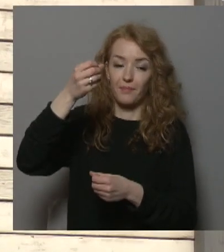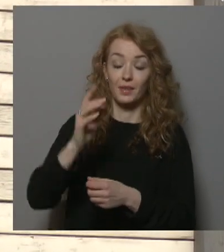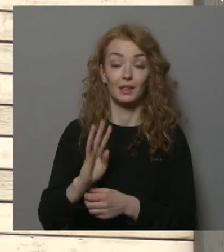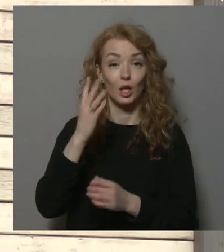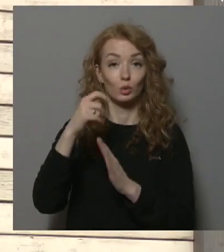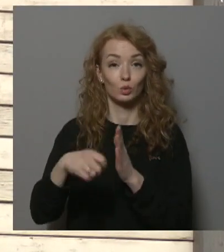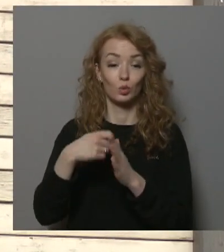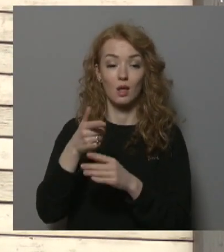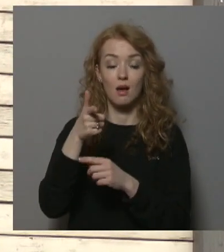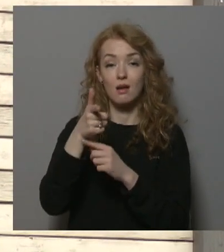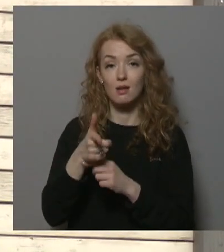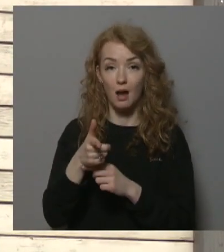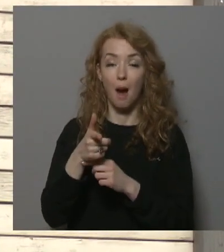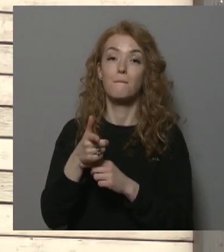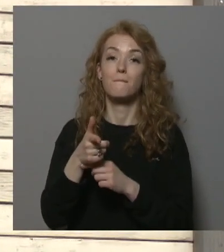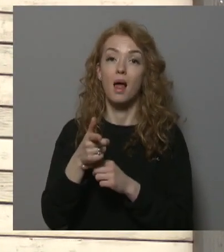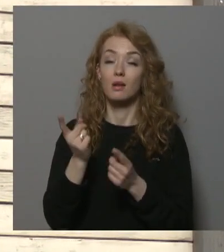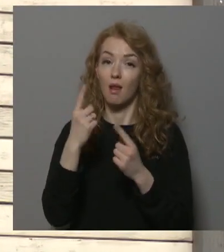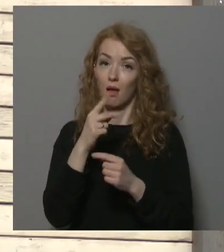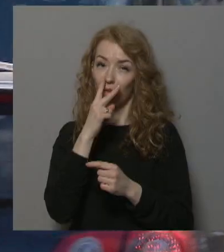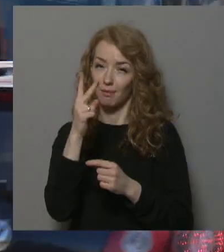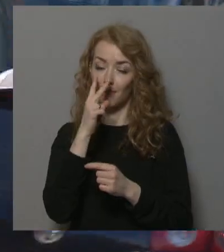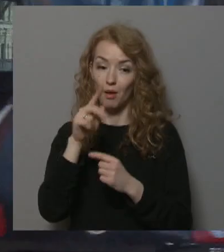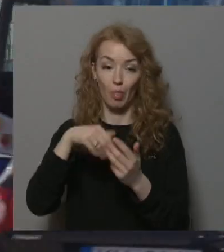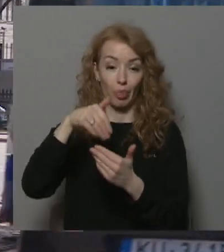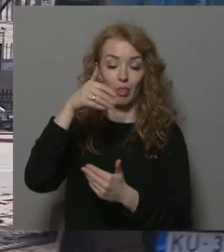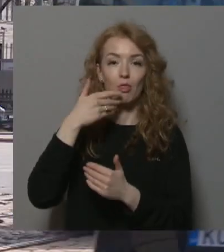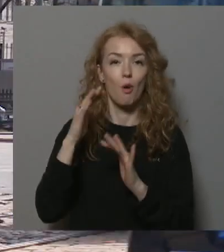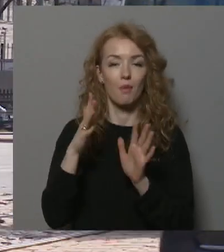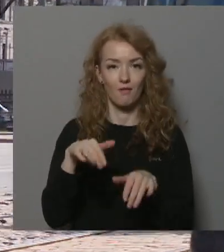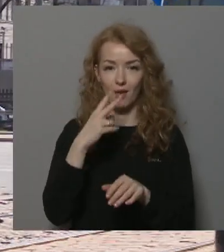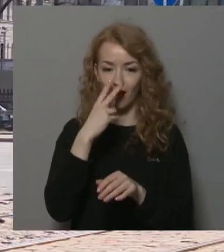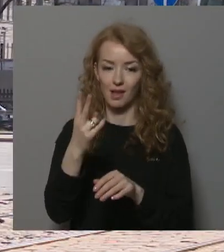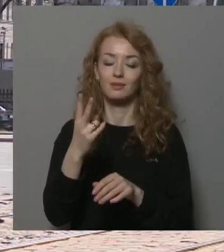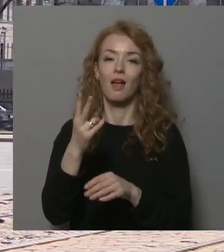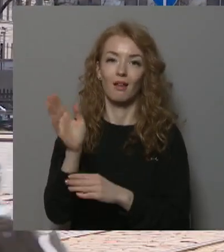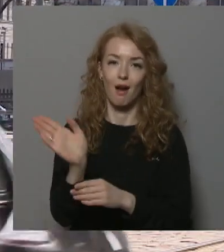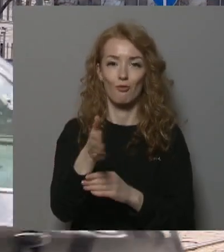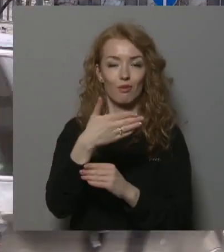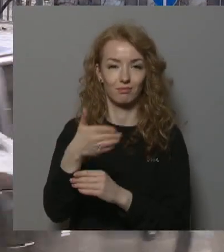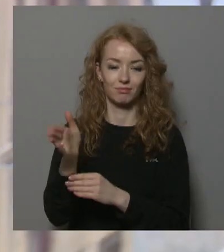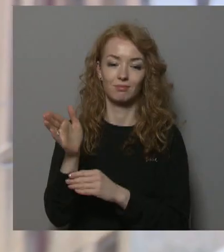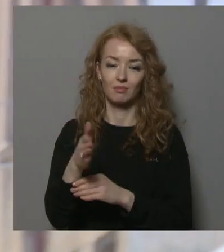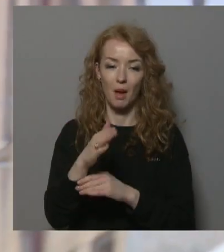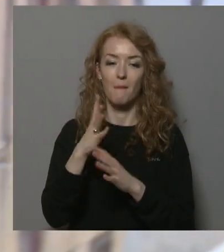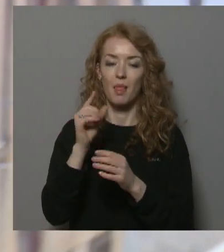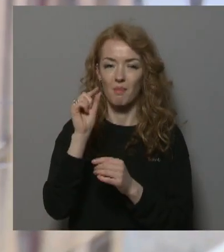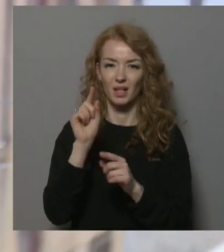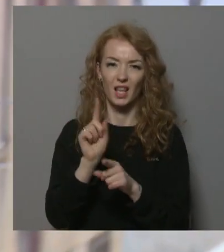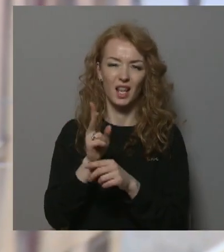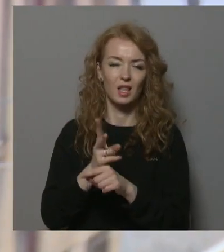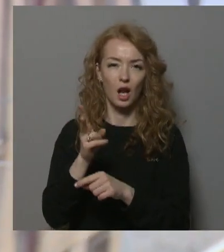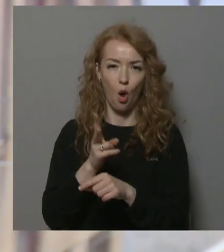Ceturtās studijas kameras priekšā karogs tomēr vēl nesarullējas. Toties var redzēt, ka karogam plībot kā pienākas traucē gan nedaudz